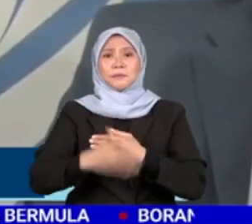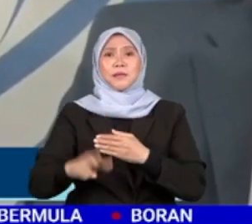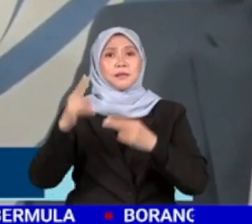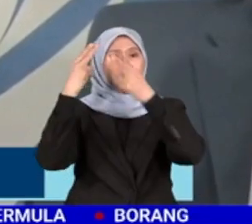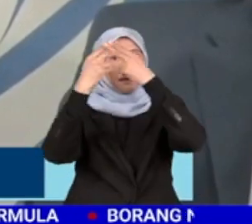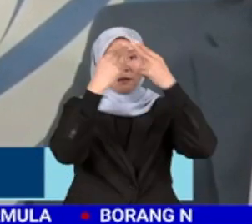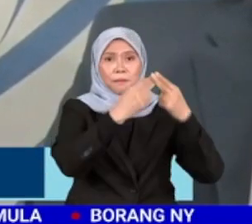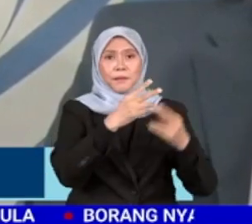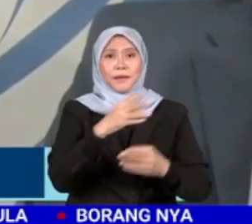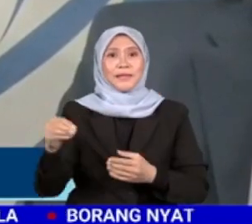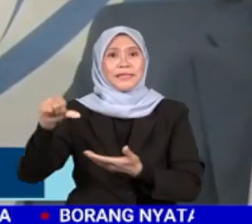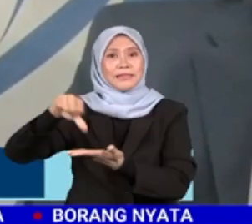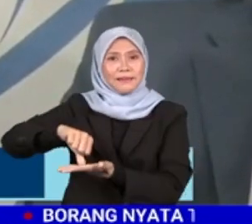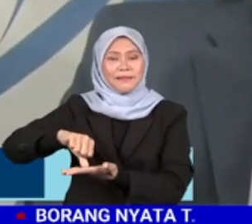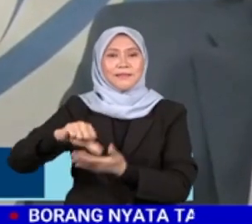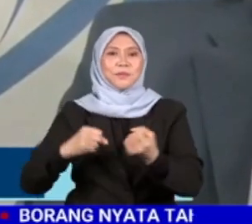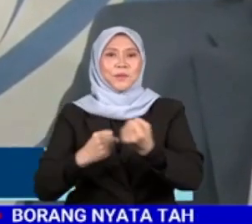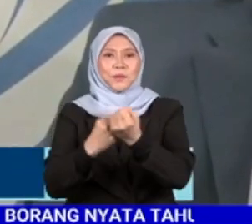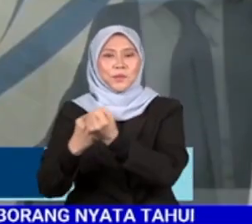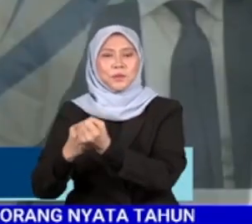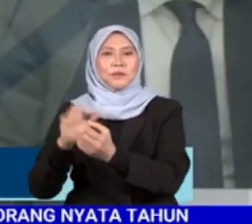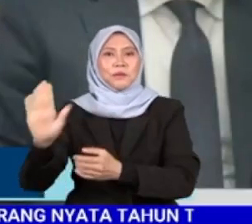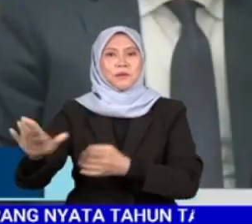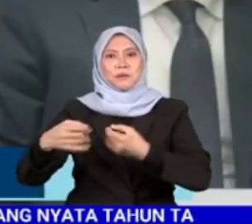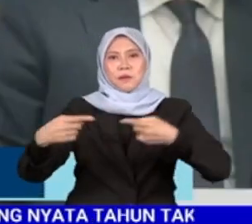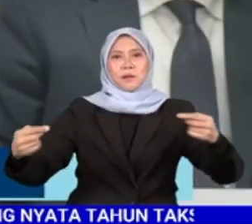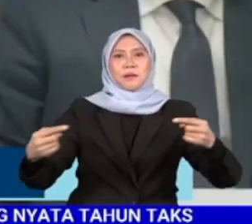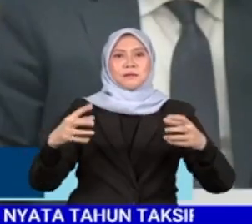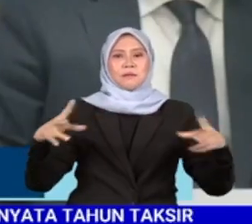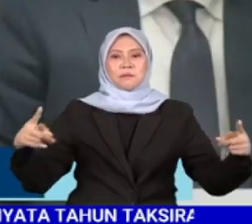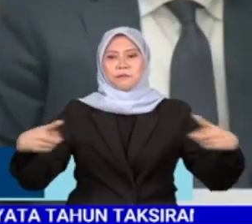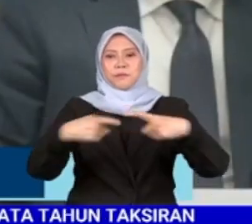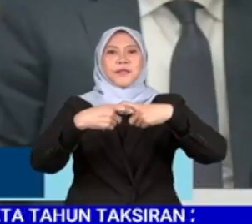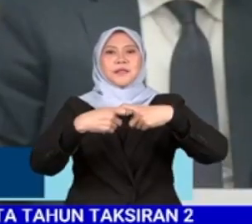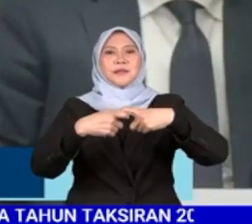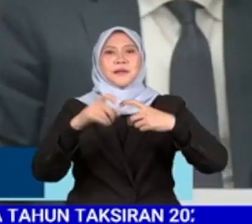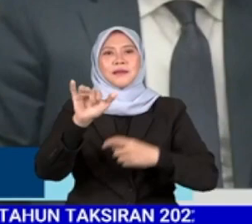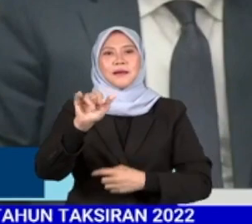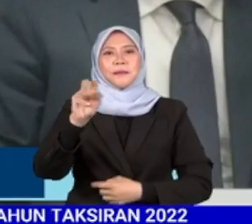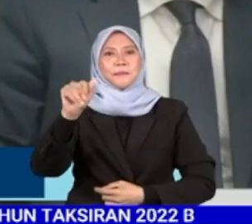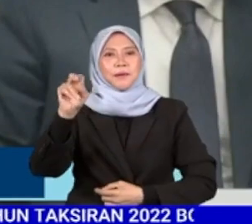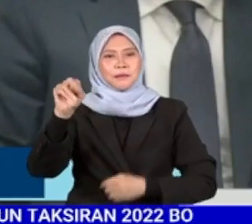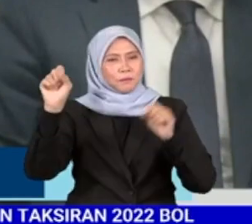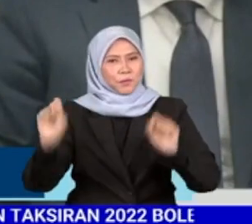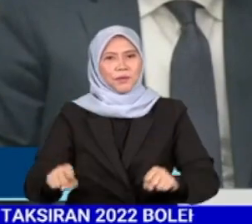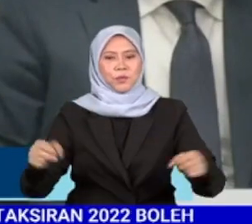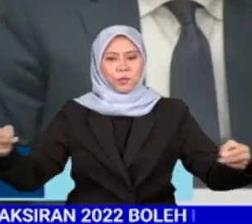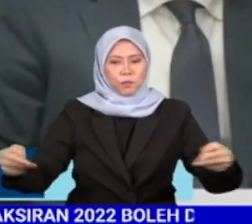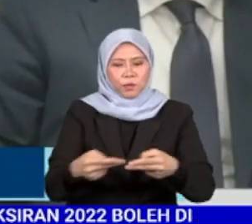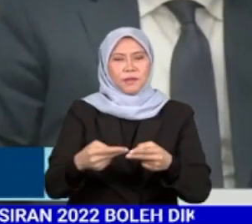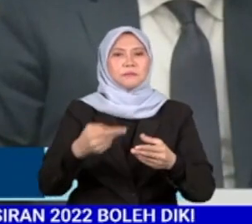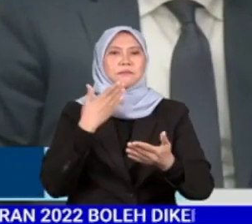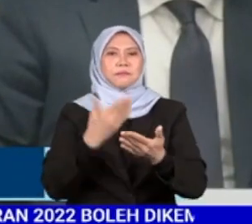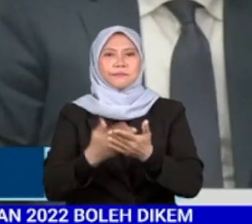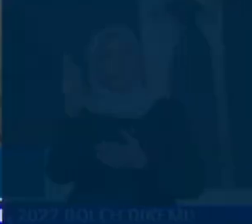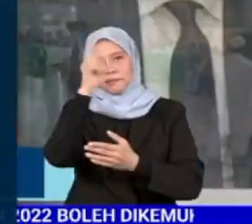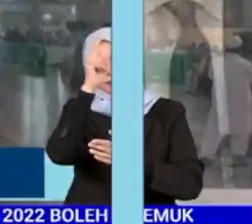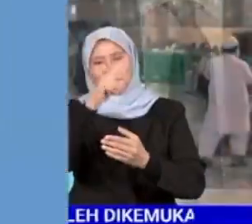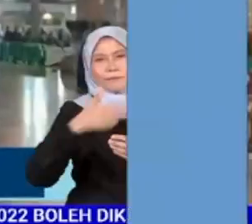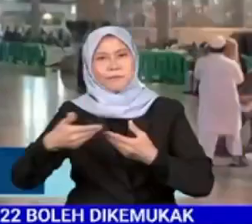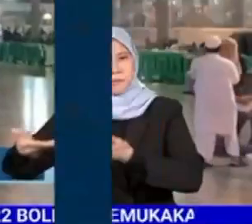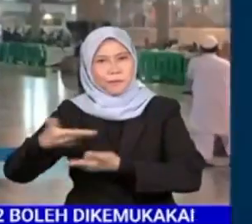Arab Saudi dan Iran yang menyokong pihak berlawanan dalam konflik di Yaman membolehkan hubungan diplomatik selepas 7 tahun.